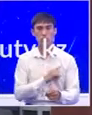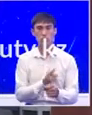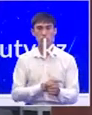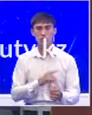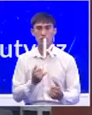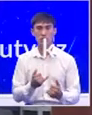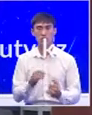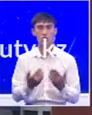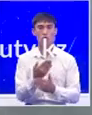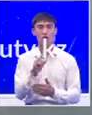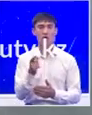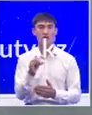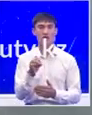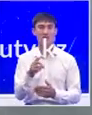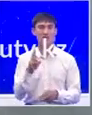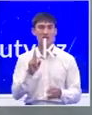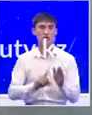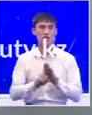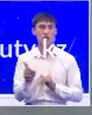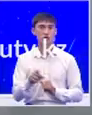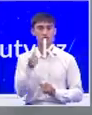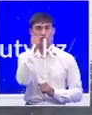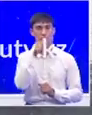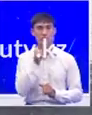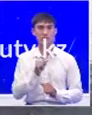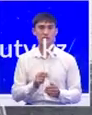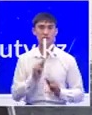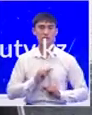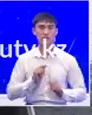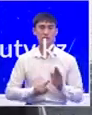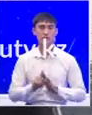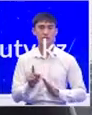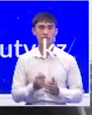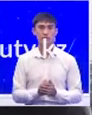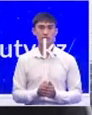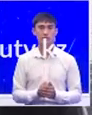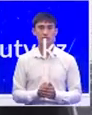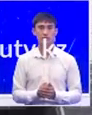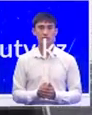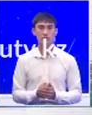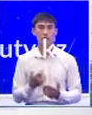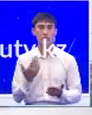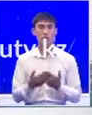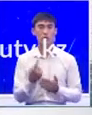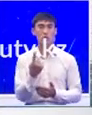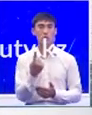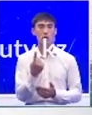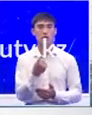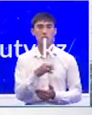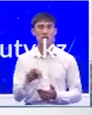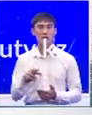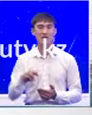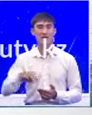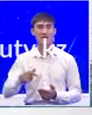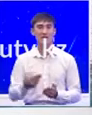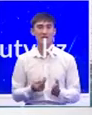новая АГНКС начнет уже в конце текущего месяца. 1 миллиард каджут харажат. Около 1 миллиарда тенге инвестиций